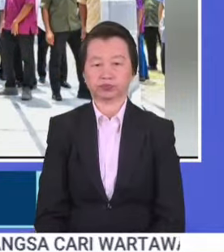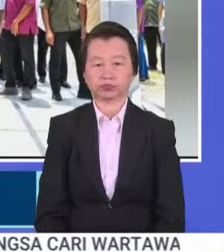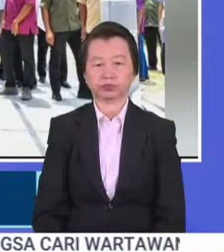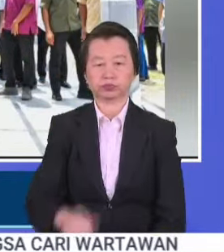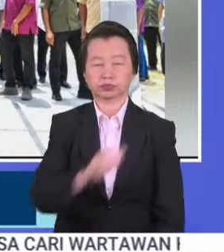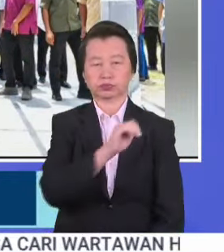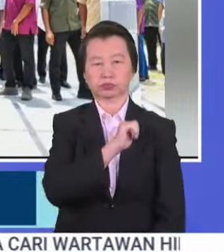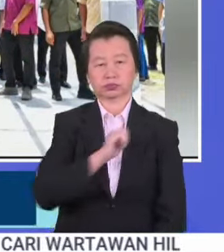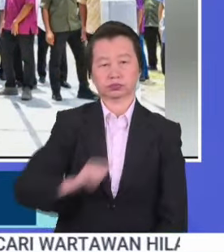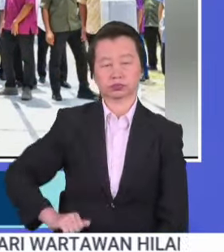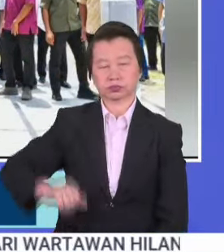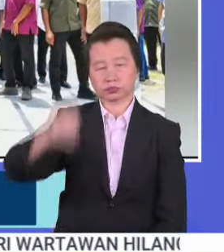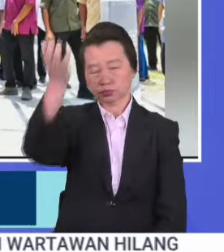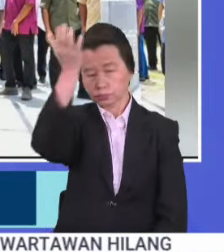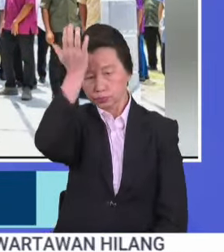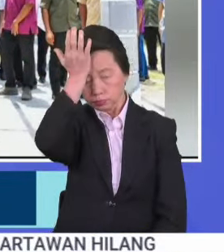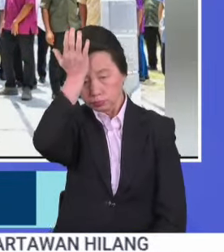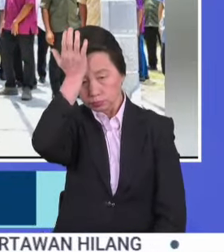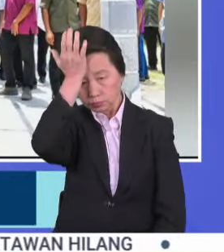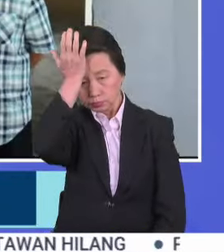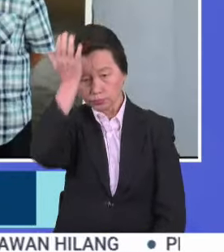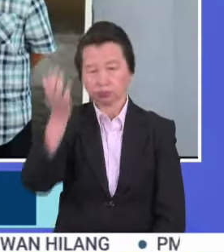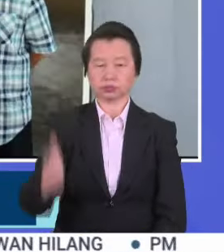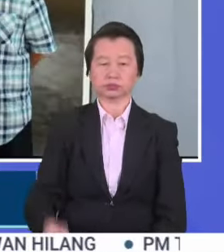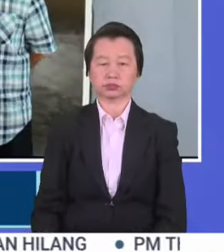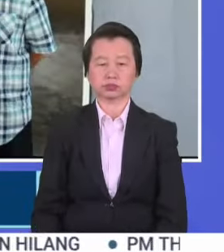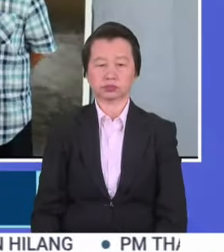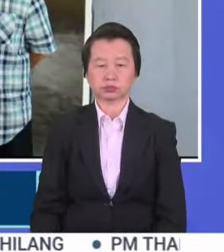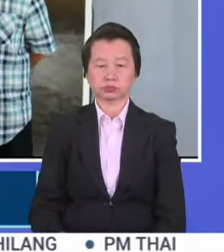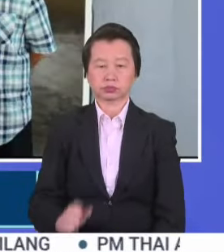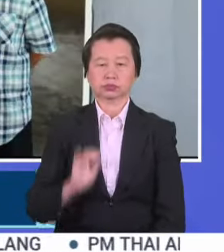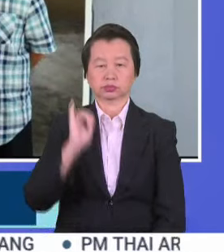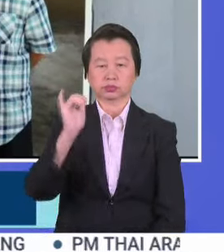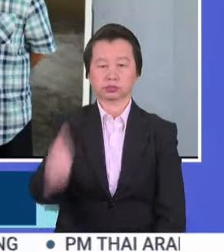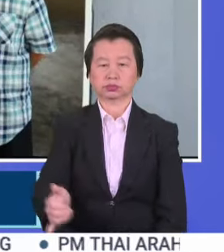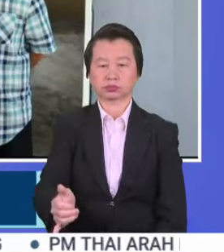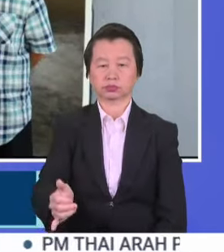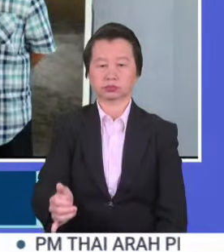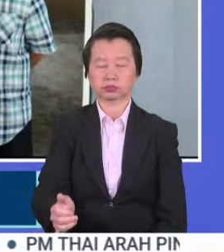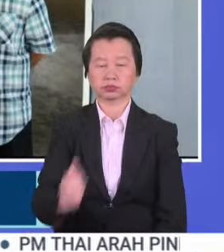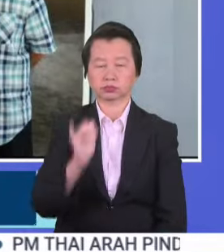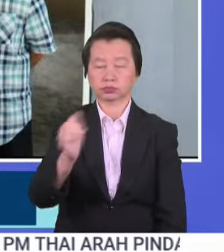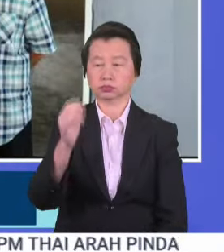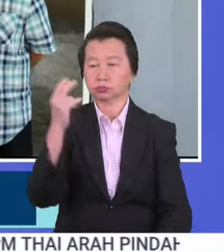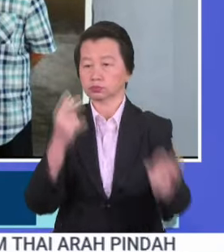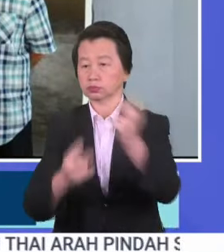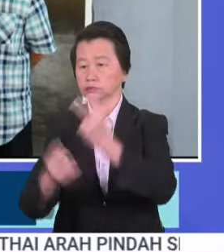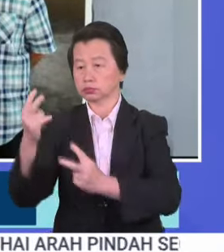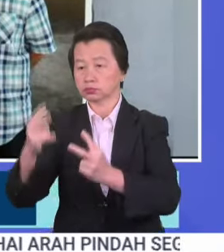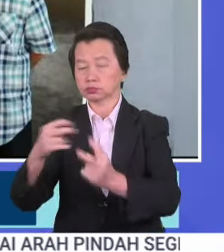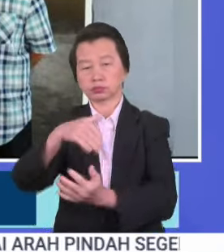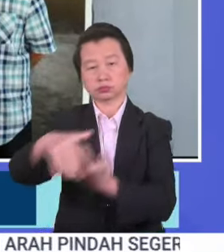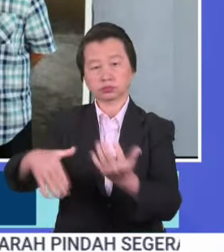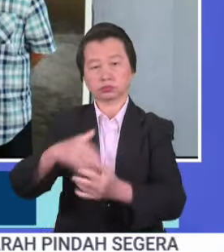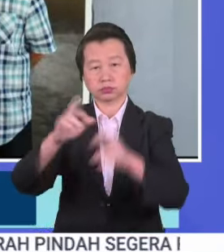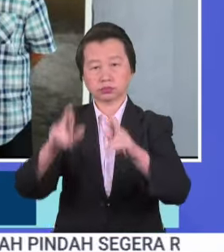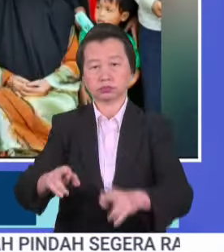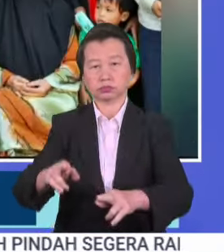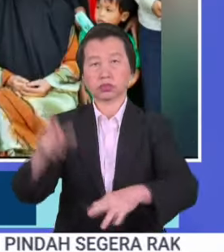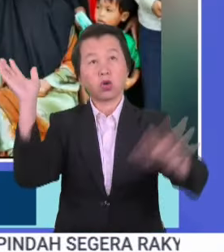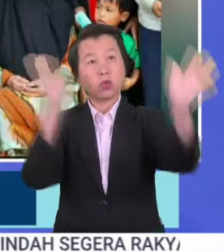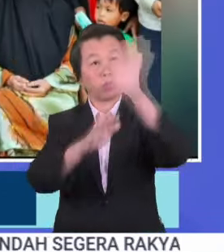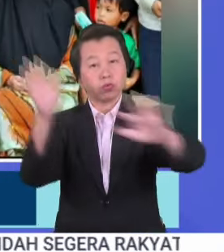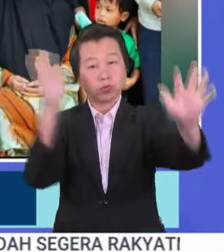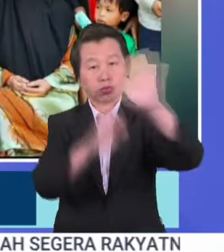Yang di-Pertuan Agong Al-Sultan Abdullah Riayatuddin Al-Mustafa Billah Shah berkenan mencemar duli berangkat menziarahi menyantuni mangsa ribut